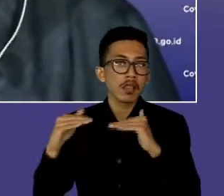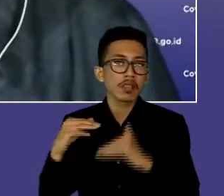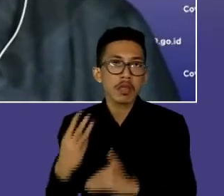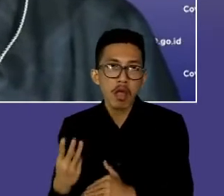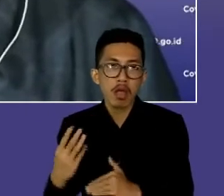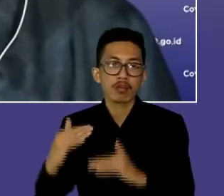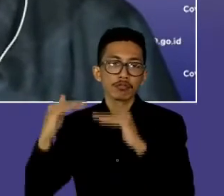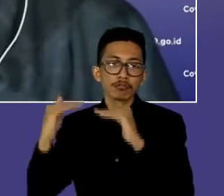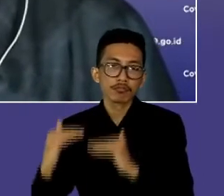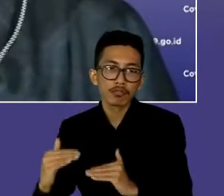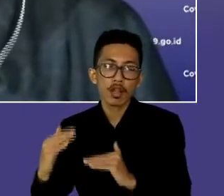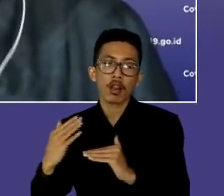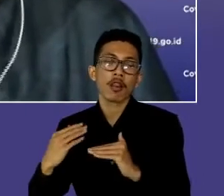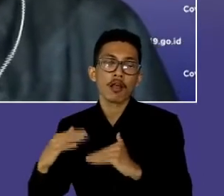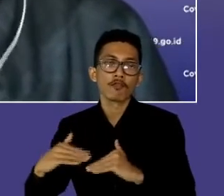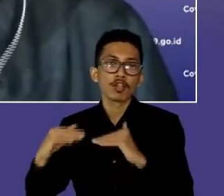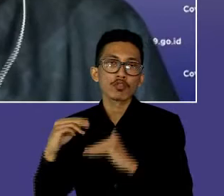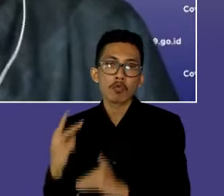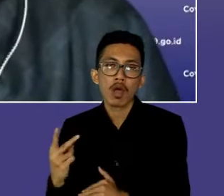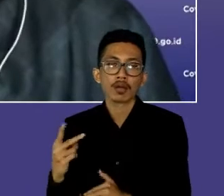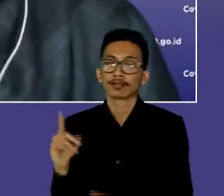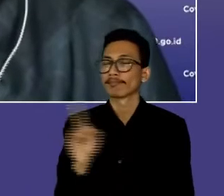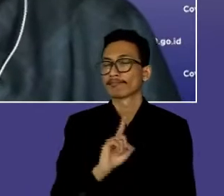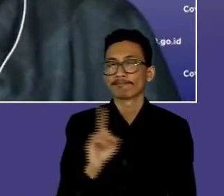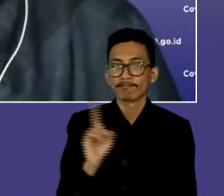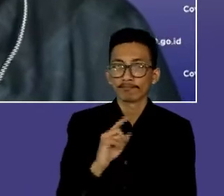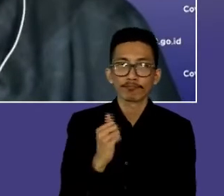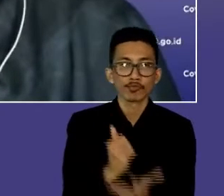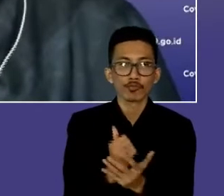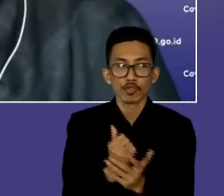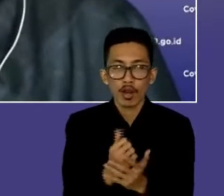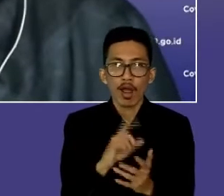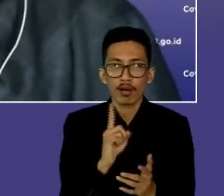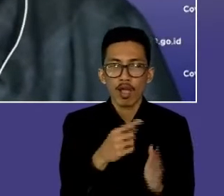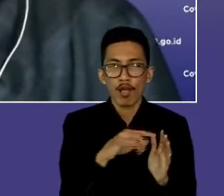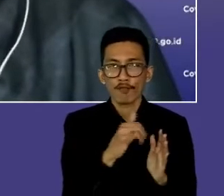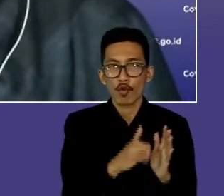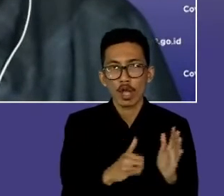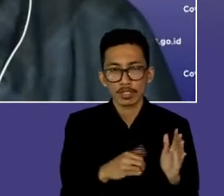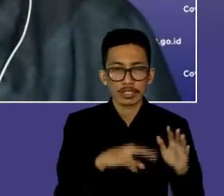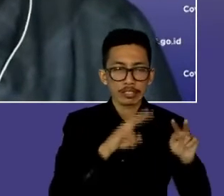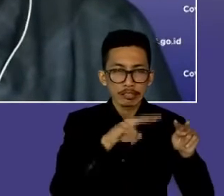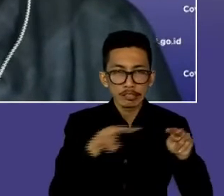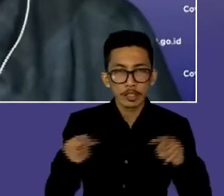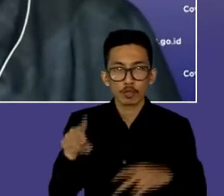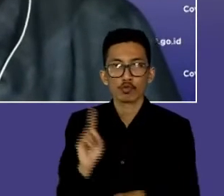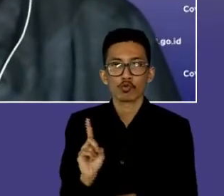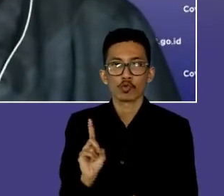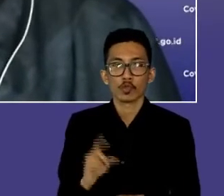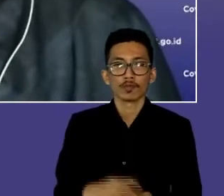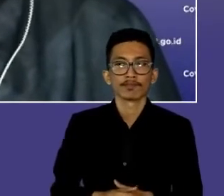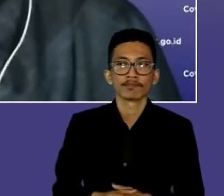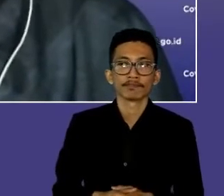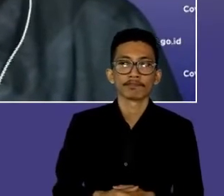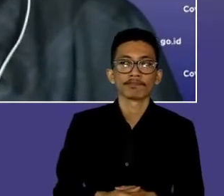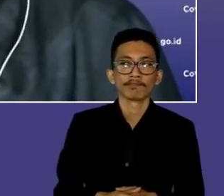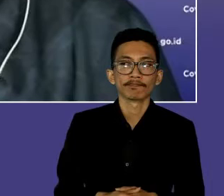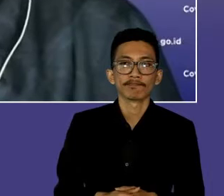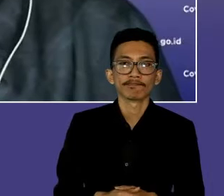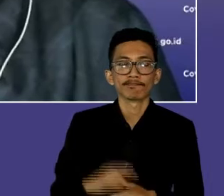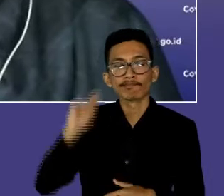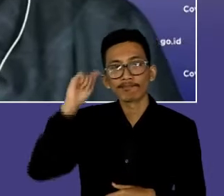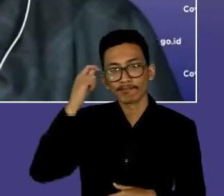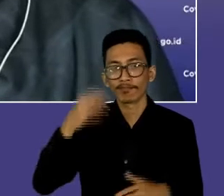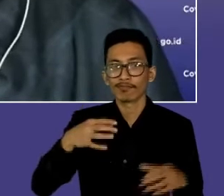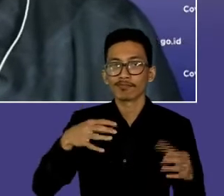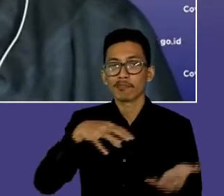gitu pasti ada evaluasi terus kan yang kita kerjakan lebih jauh, pastikan Dr. Dewi kan. Iya betul Dr. Lula, dan mungkin kalau kita lihat zonasi